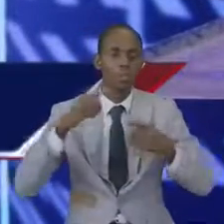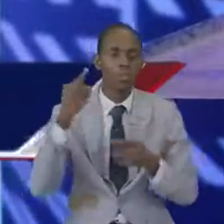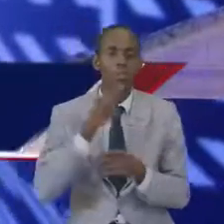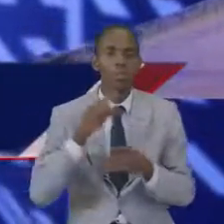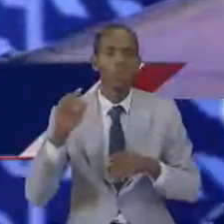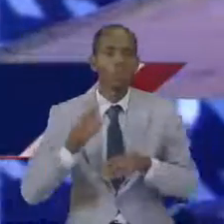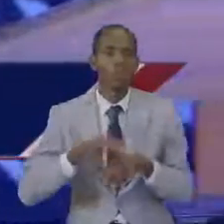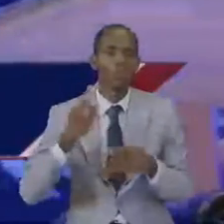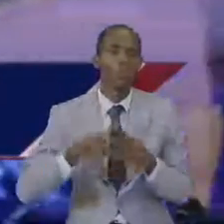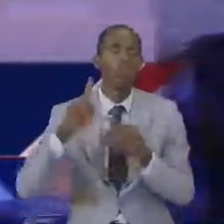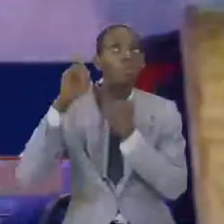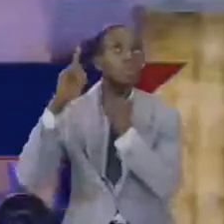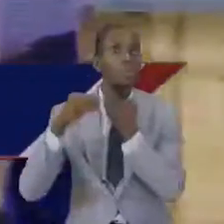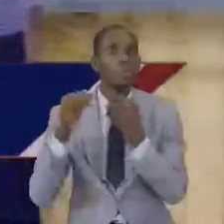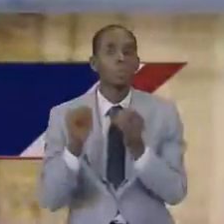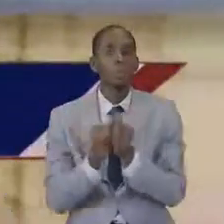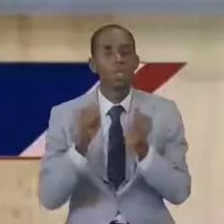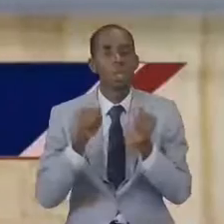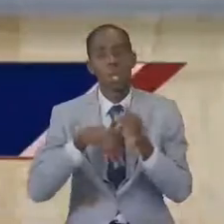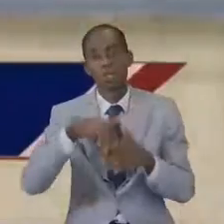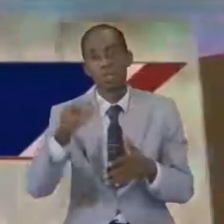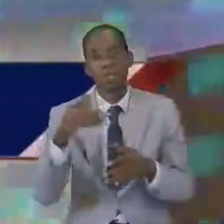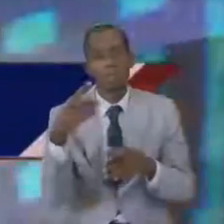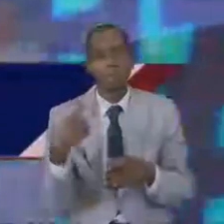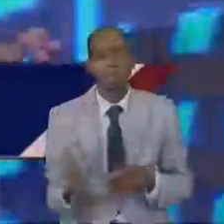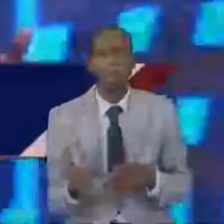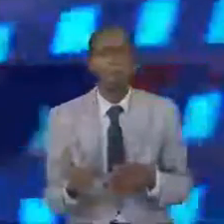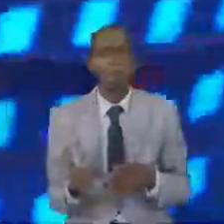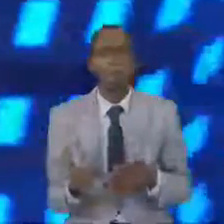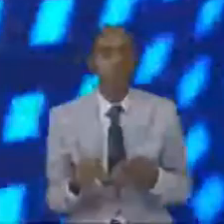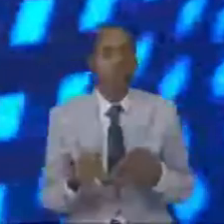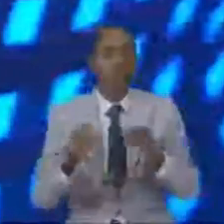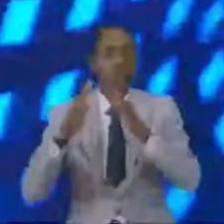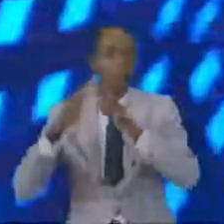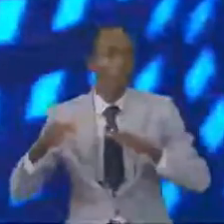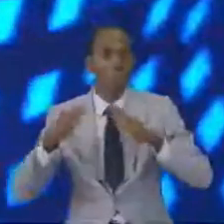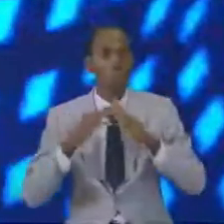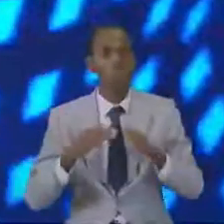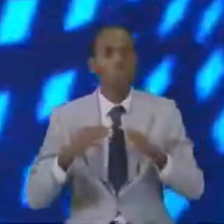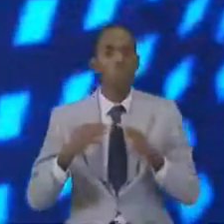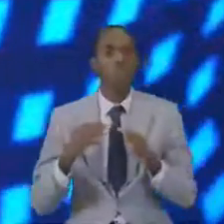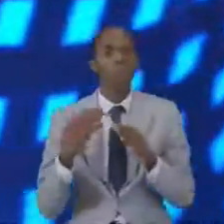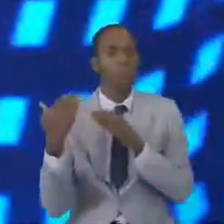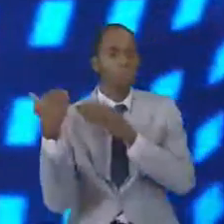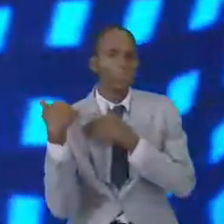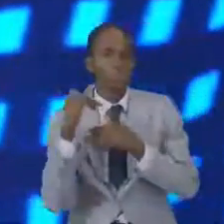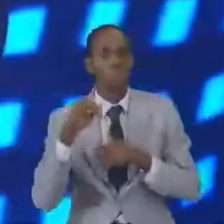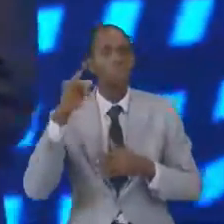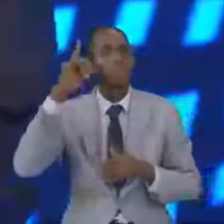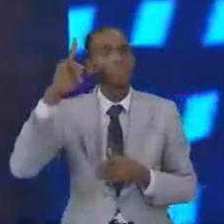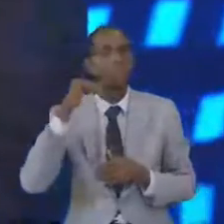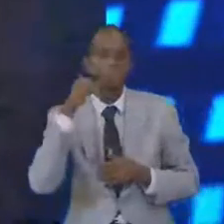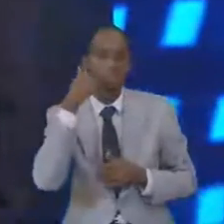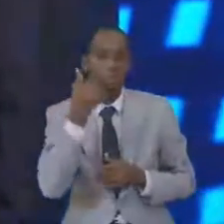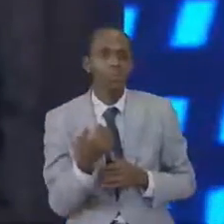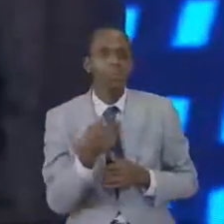donc pour aller à lui hors du camp emportant son propre lorsque vous cherchez